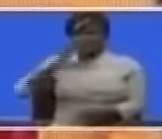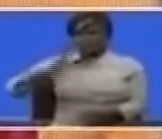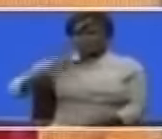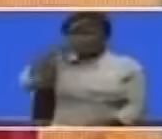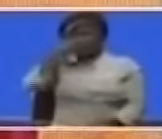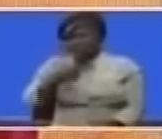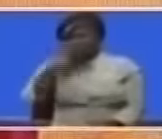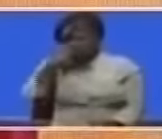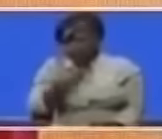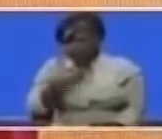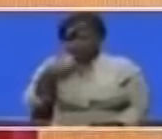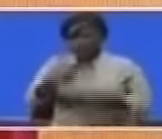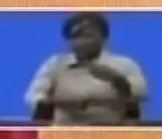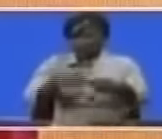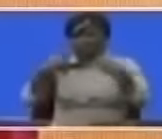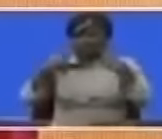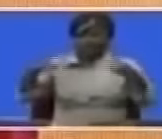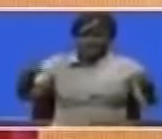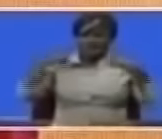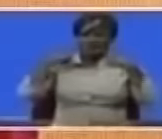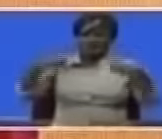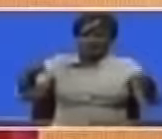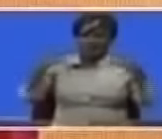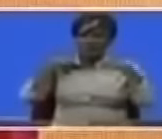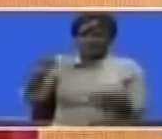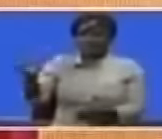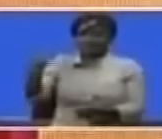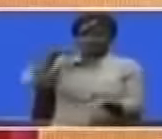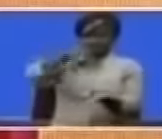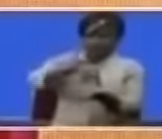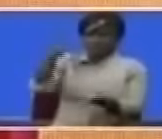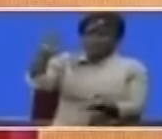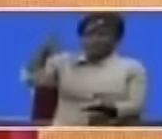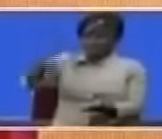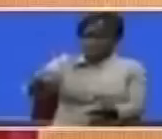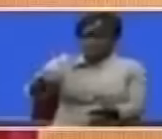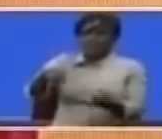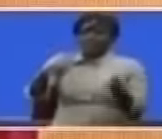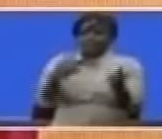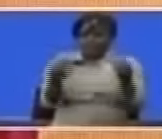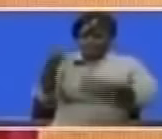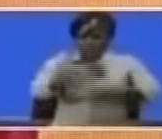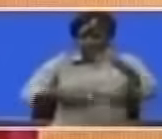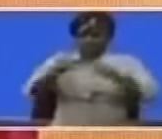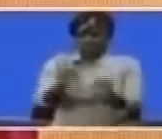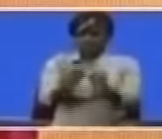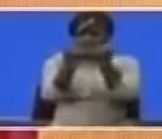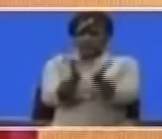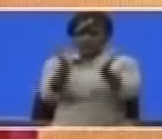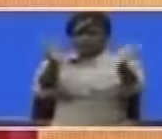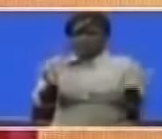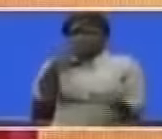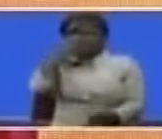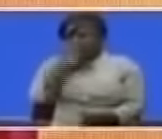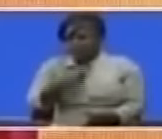Tanzania NEC inaendelea kutangaza matokeo ya urais, ya ubunge na hata udiwani kwenye shughuli ya uchaguzi mkuu wa taifa jirani